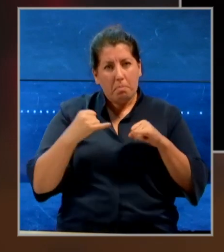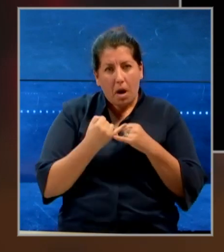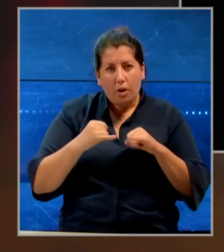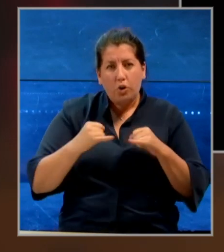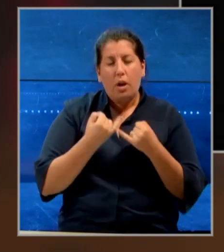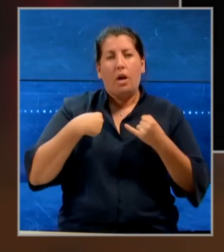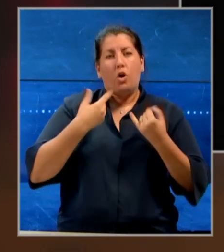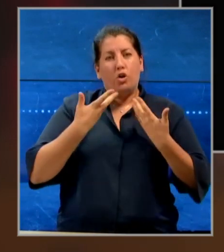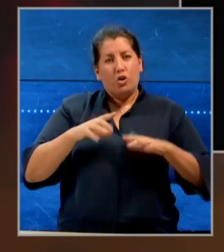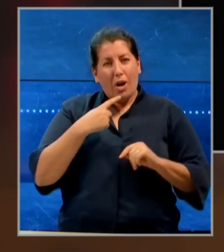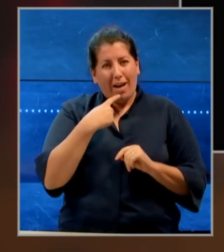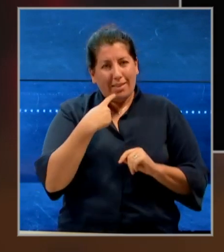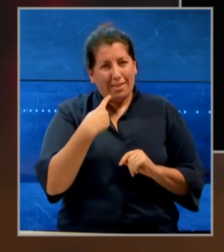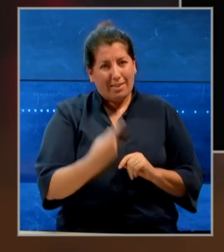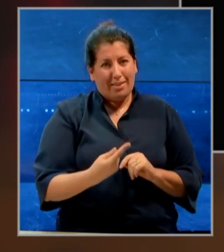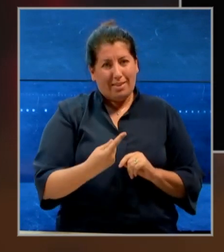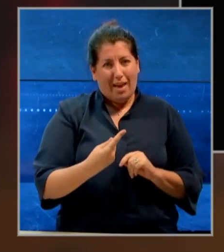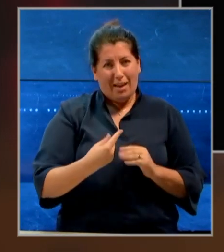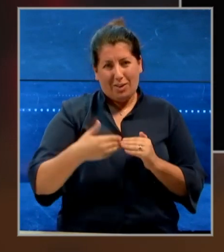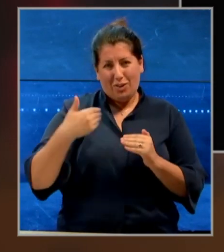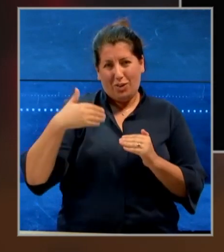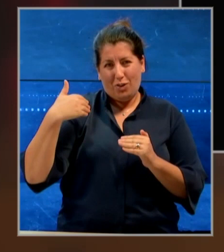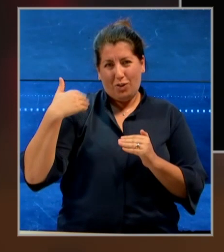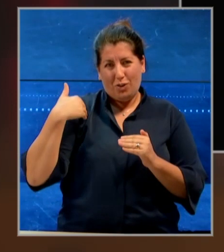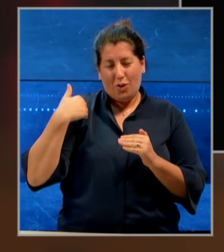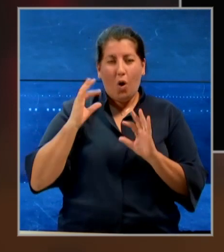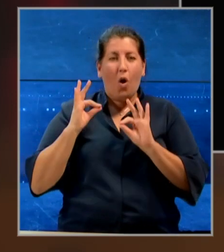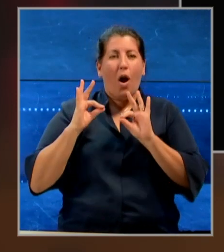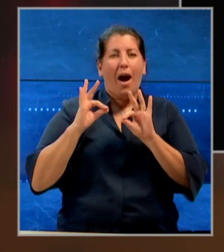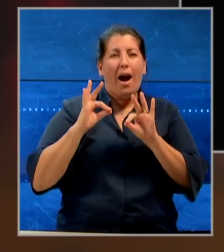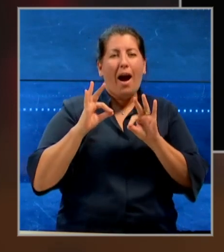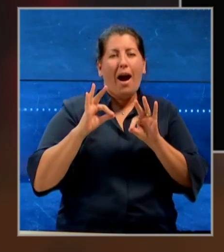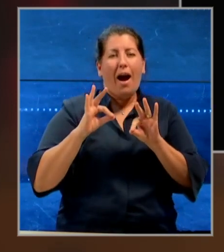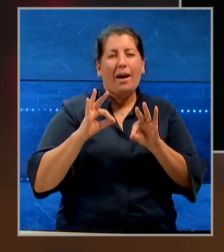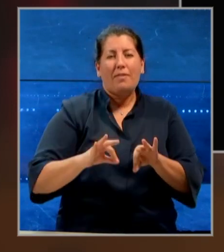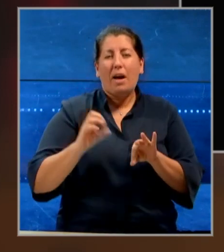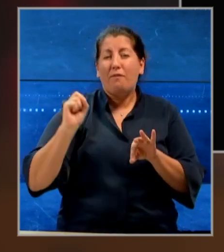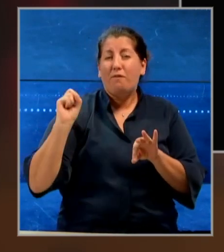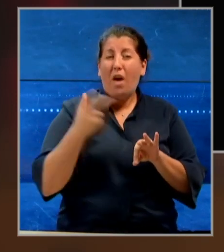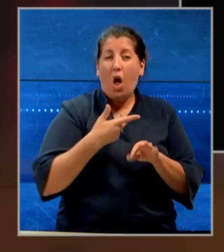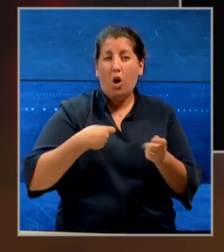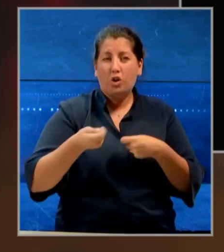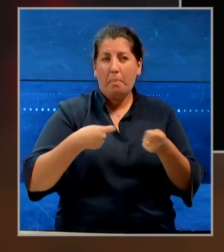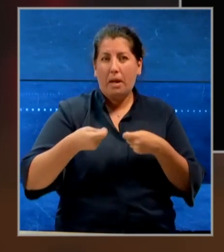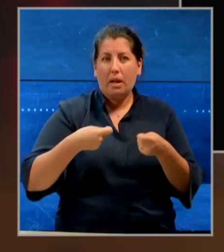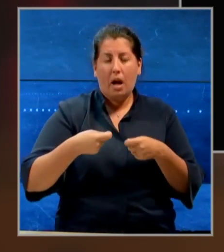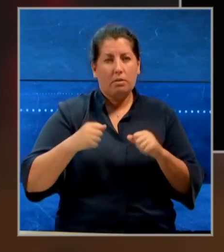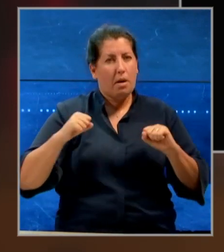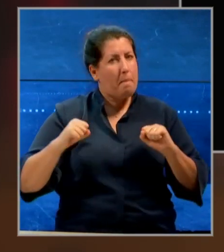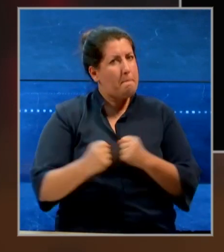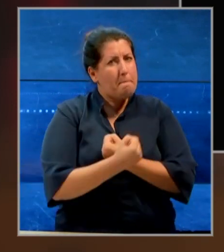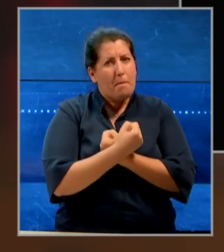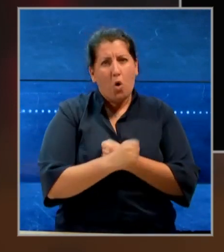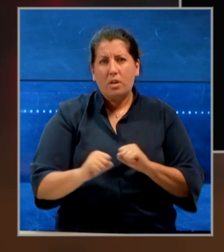altre volte, noi eravamo obbligati a arrivare in distanza, non potevamo fare il nostro mercato veloce, non c'era possibile proprio per